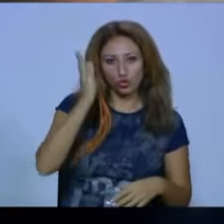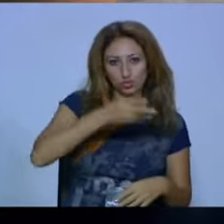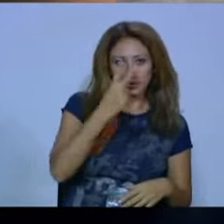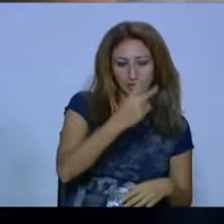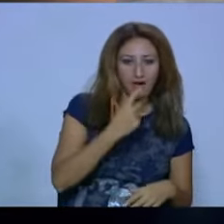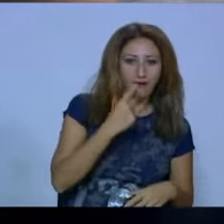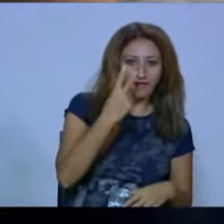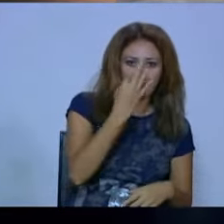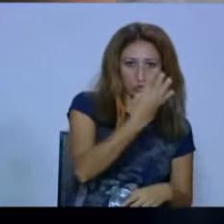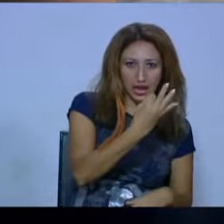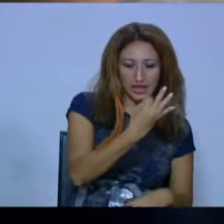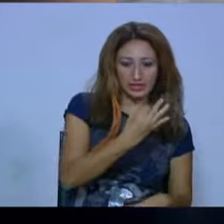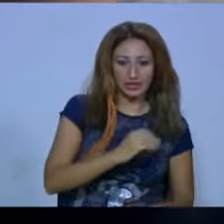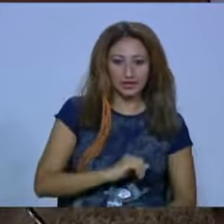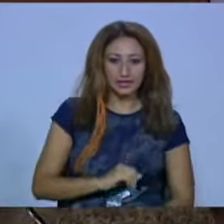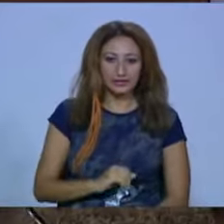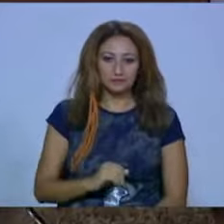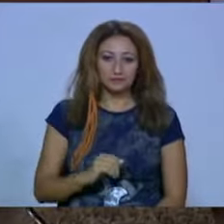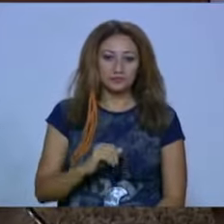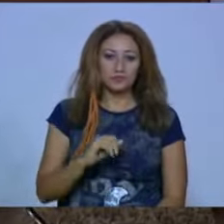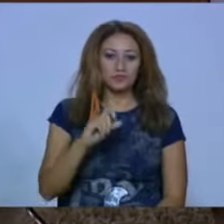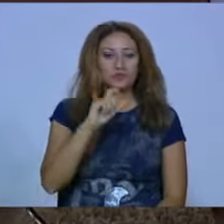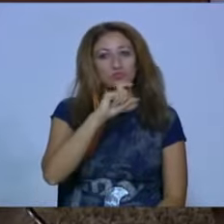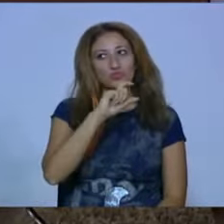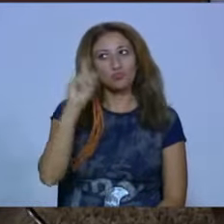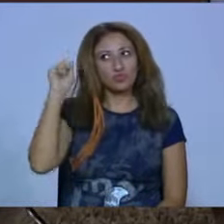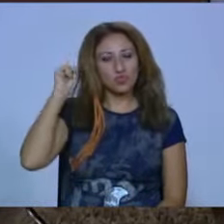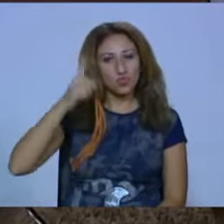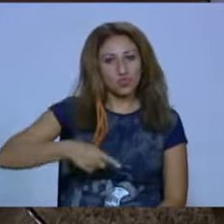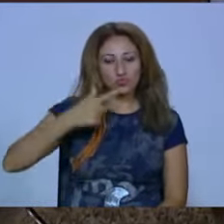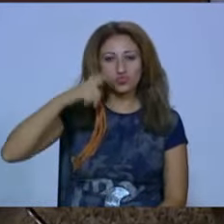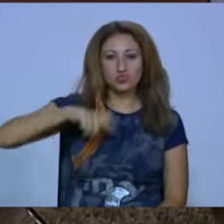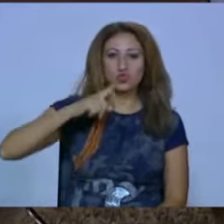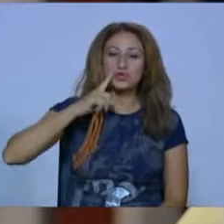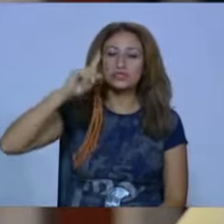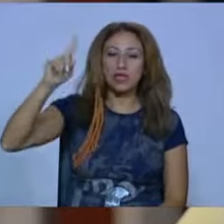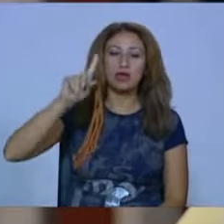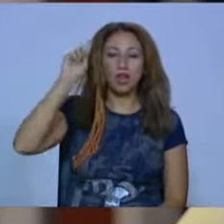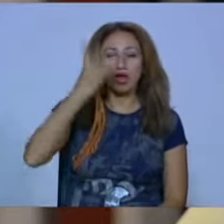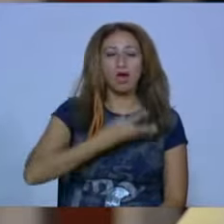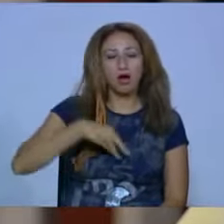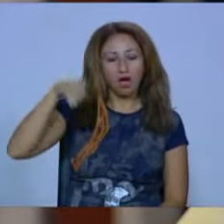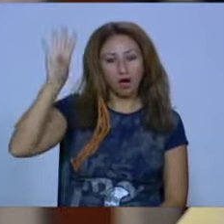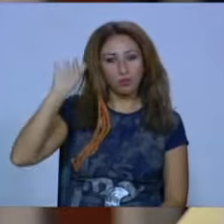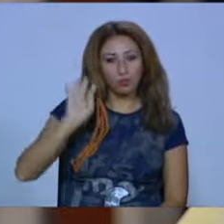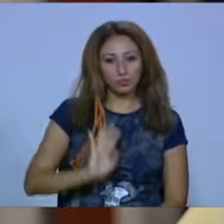11/2/2003، يعني السنه دي في شهر 2 اللي فات، كان بقاله 16 سنه. ربنا يرحمه طبعا.